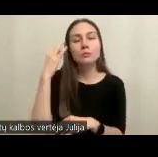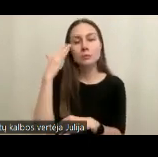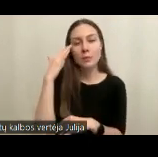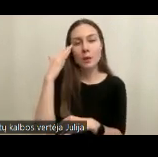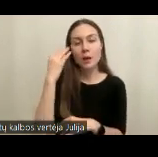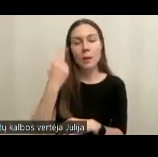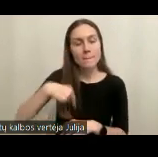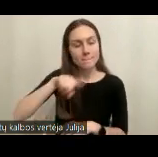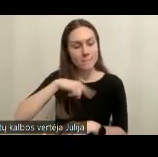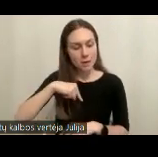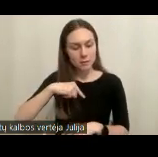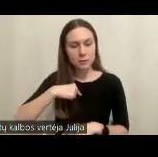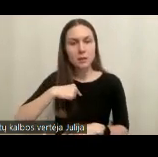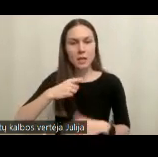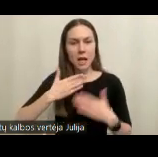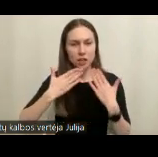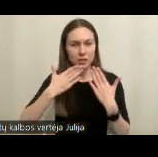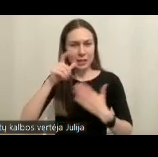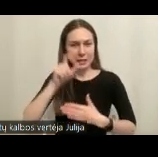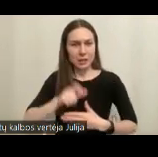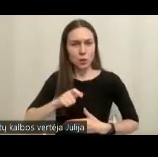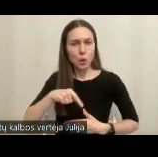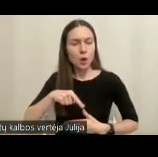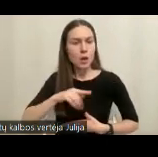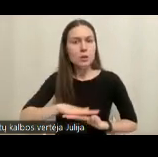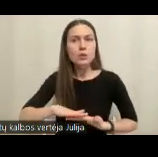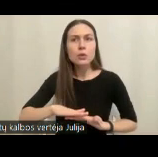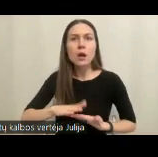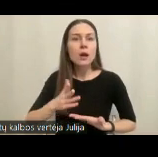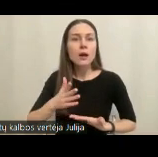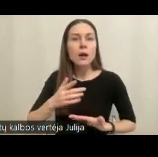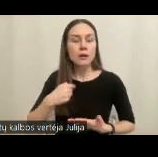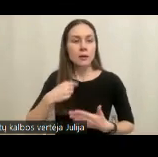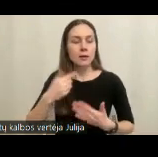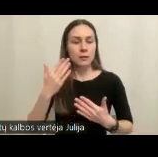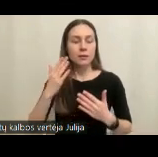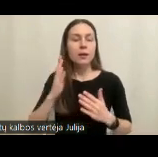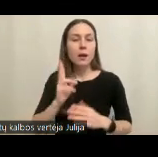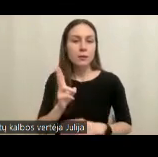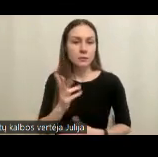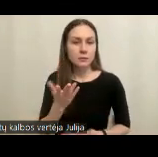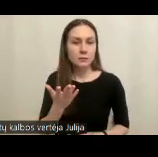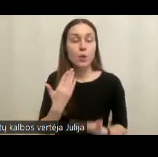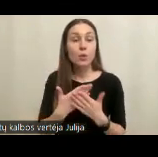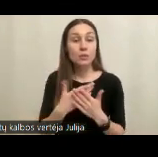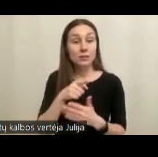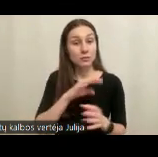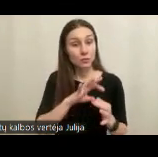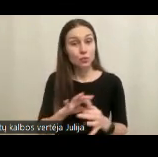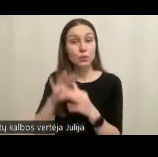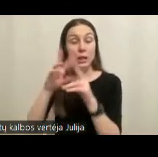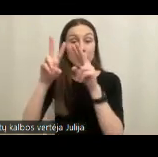esame asmeniškai kaip skaitytojai, kaip tie, kurie skaito, nes tai susiję su